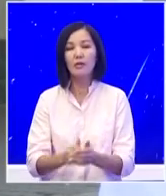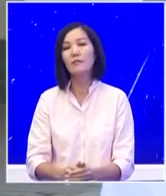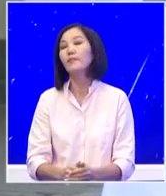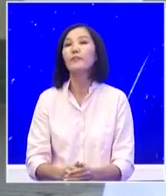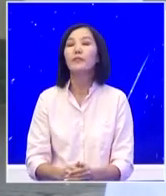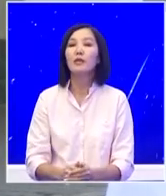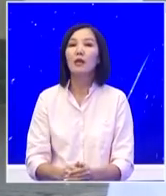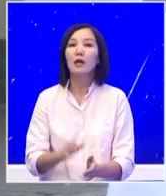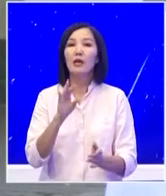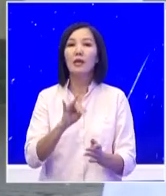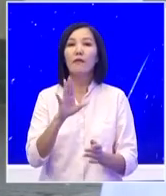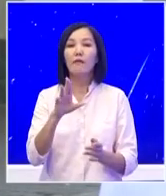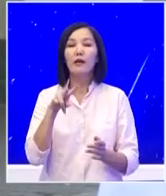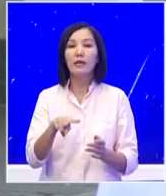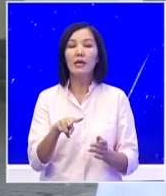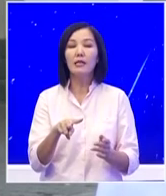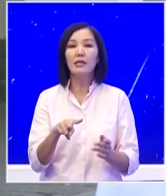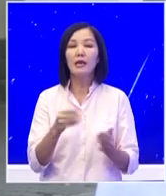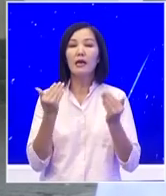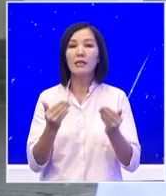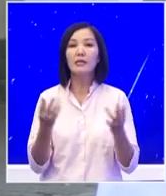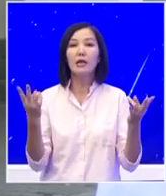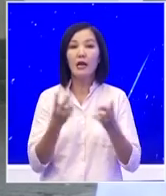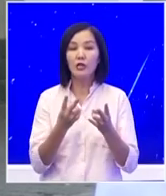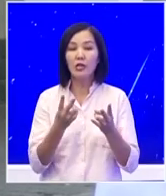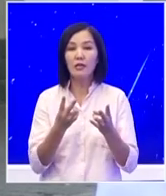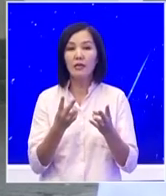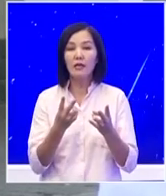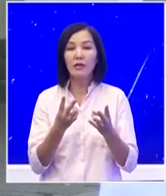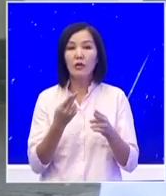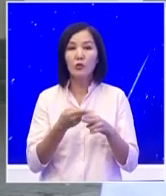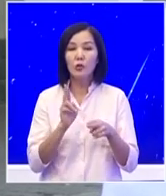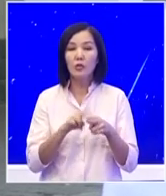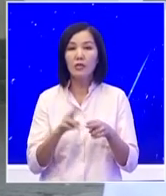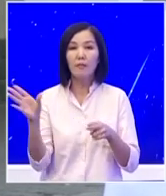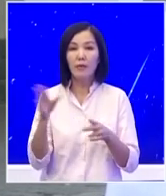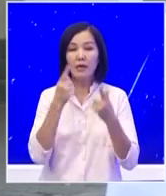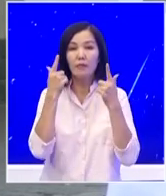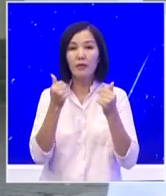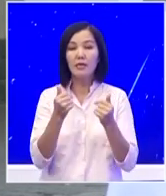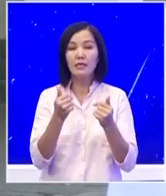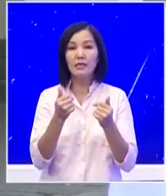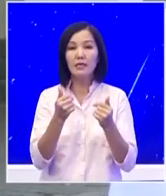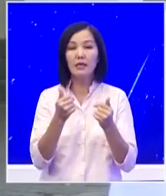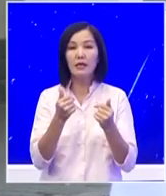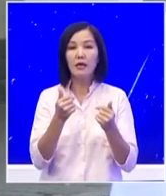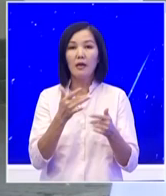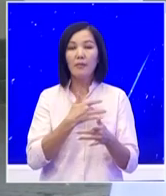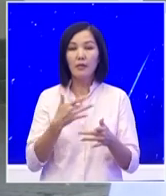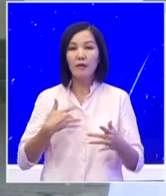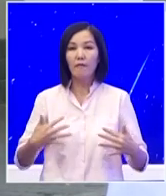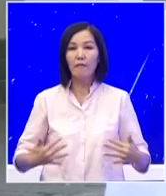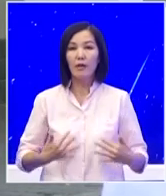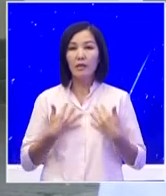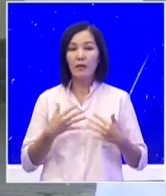Оттек концентраты қазіргі жағдайда науқастарға өте керекті құралдардың бірі. Себебі барлықтарымыз білетінде бұл кезде науқастарда